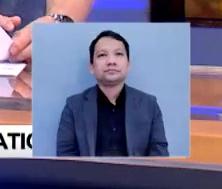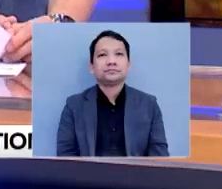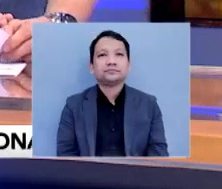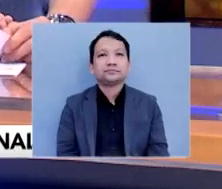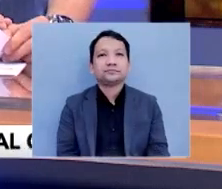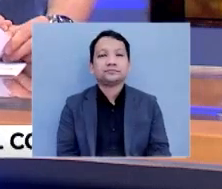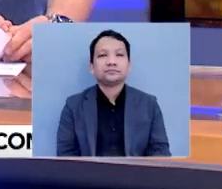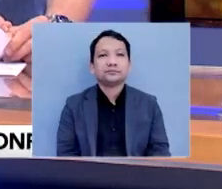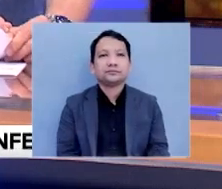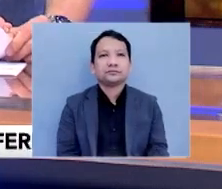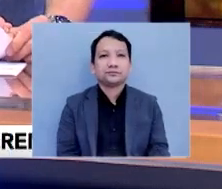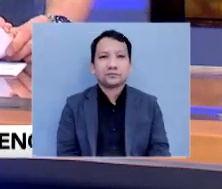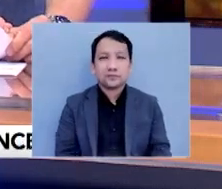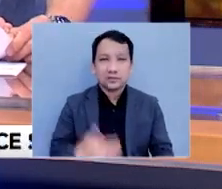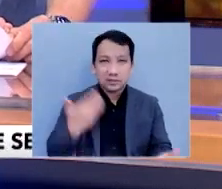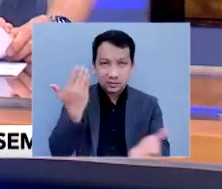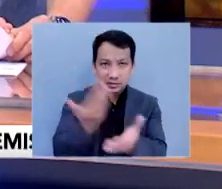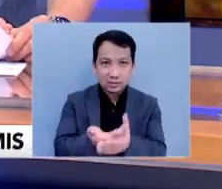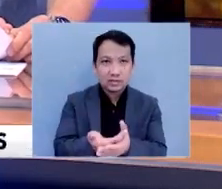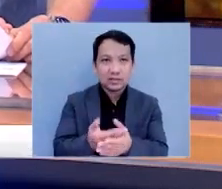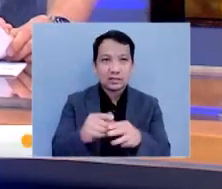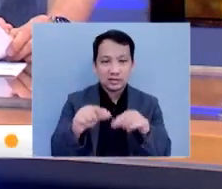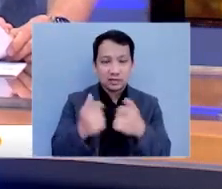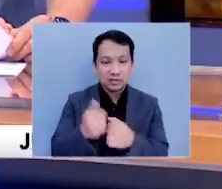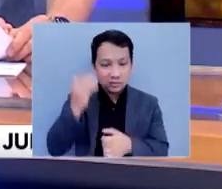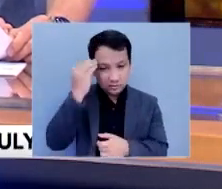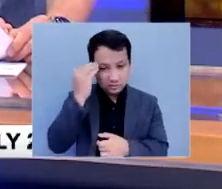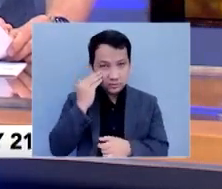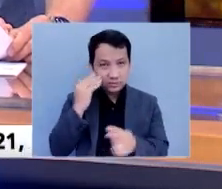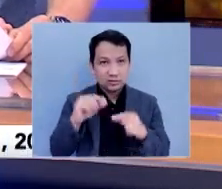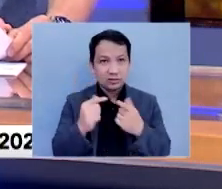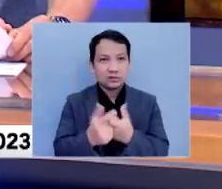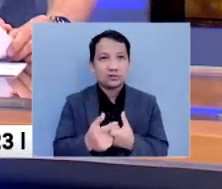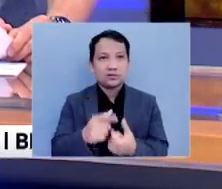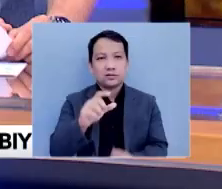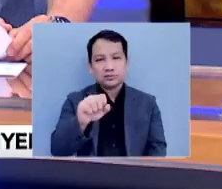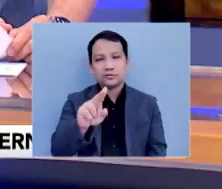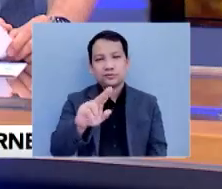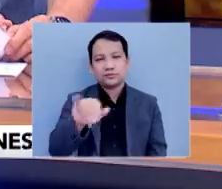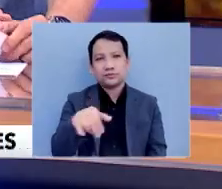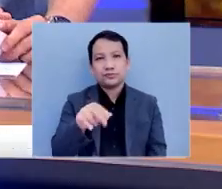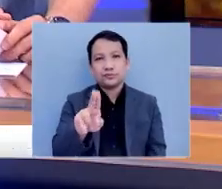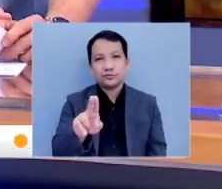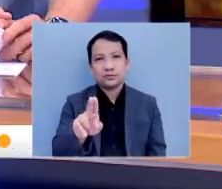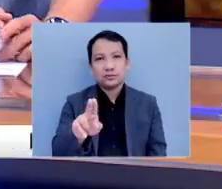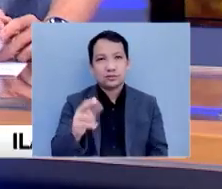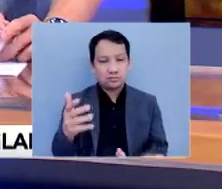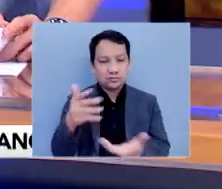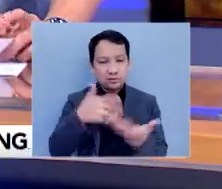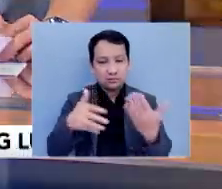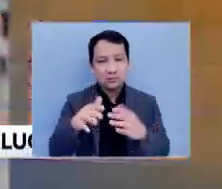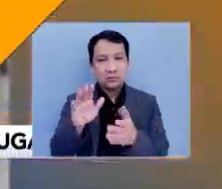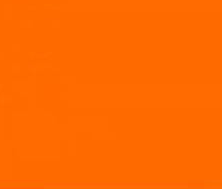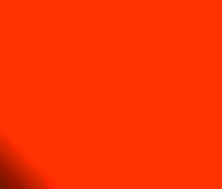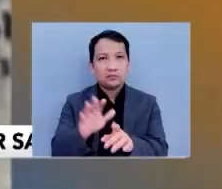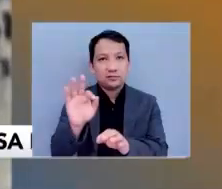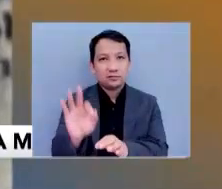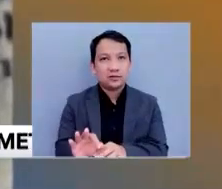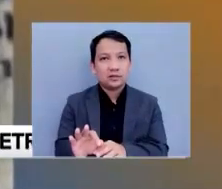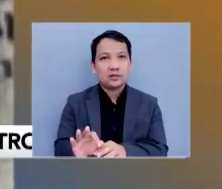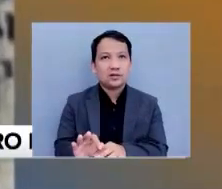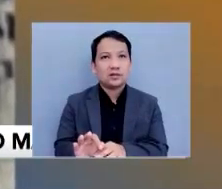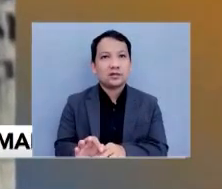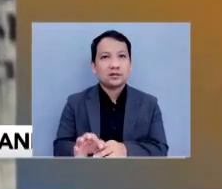Nakarating na sa Pilipinas ang K-pop boy band na Super Junior para sa kanilang exclusive fan party ngayong Biyernes. Matapos ang